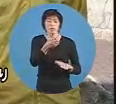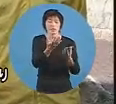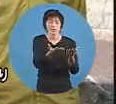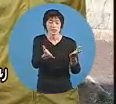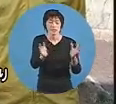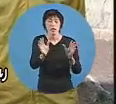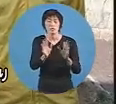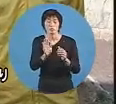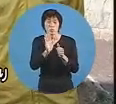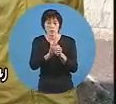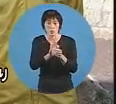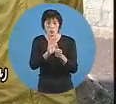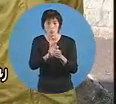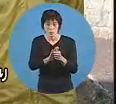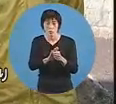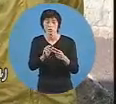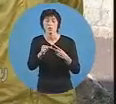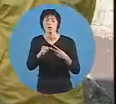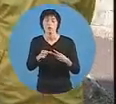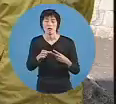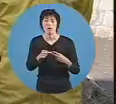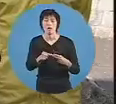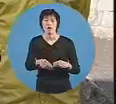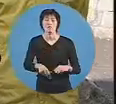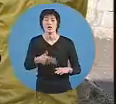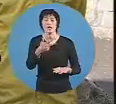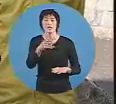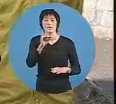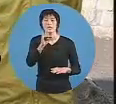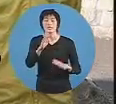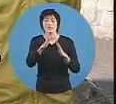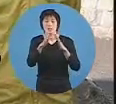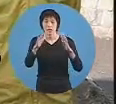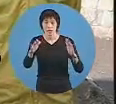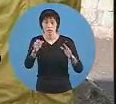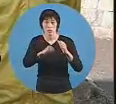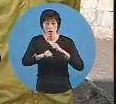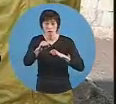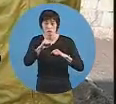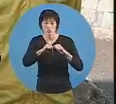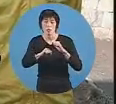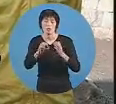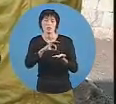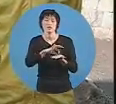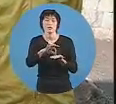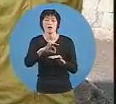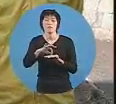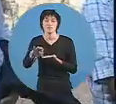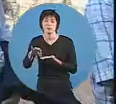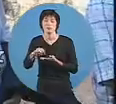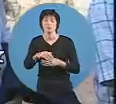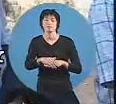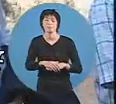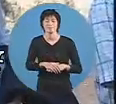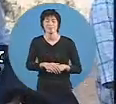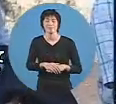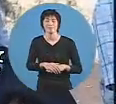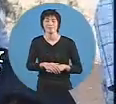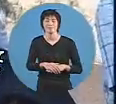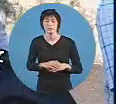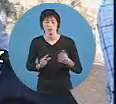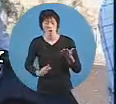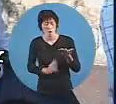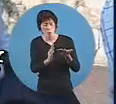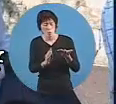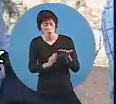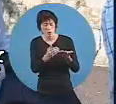団体への補助金であったり、自治会活動に使わせていただいているというような状況ですね。で まだまだね、これリサ